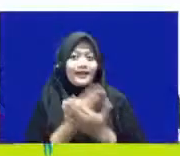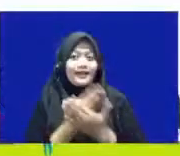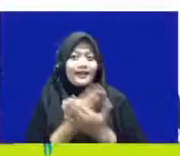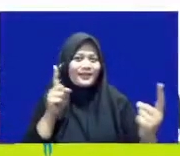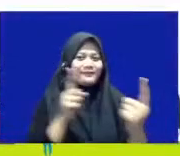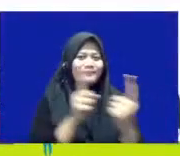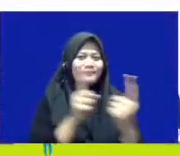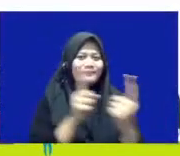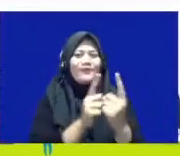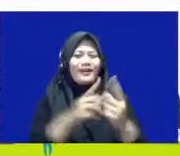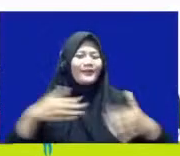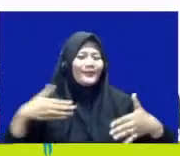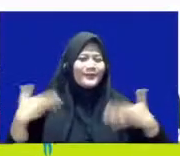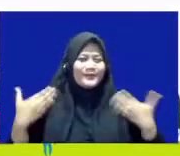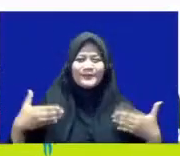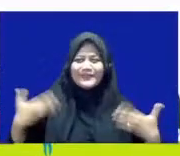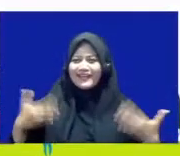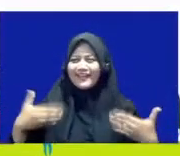menyenangkan.